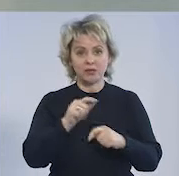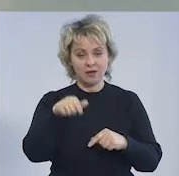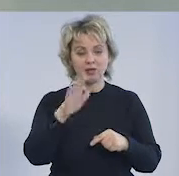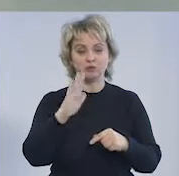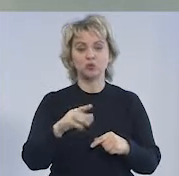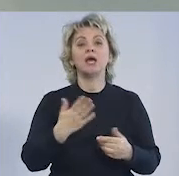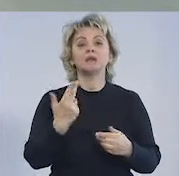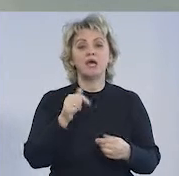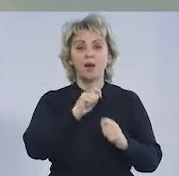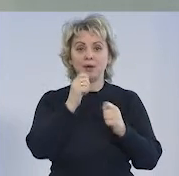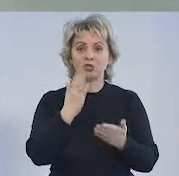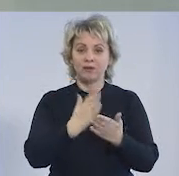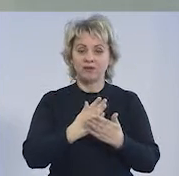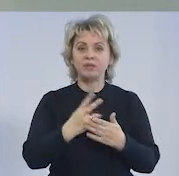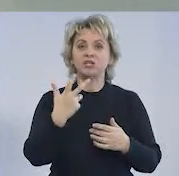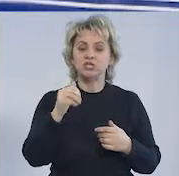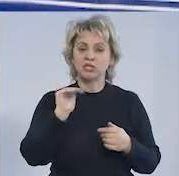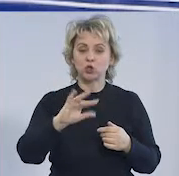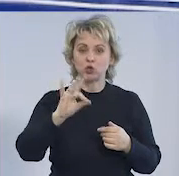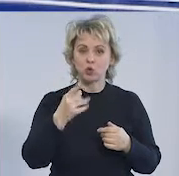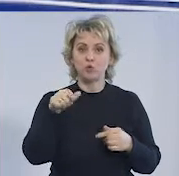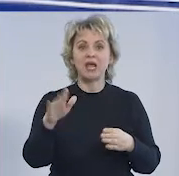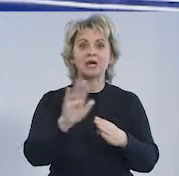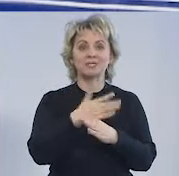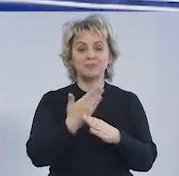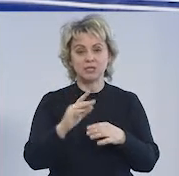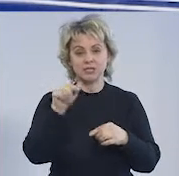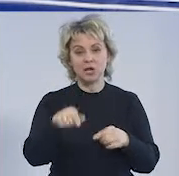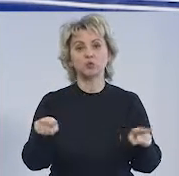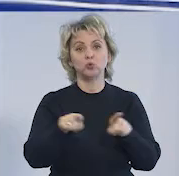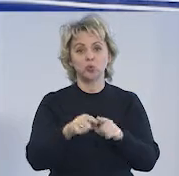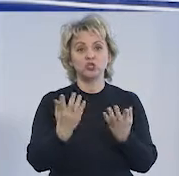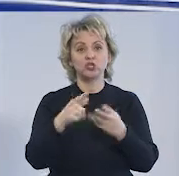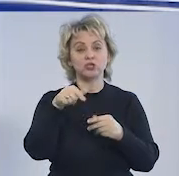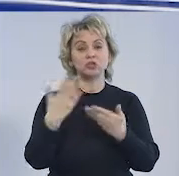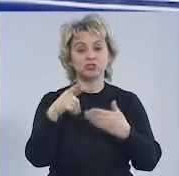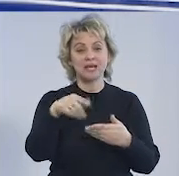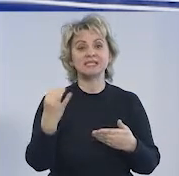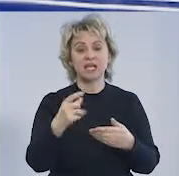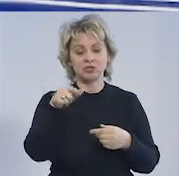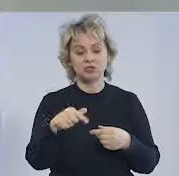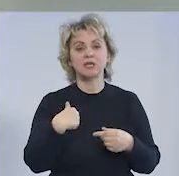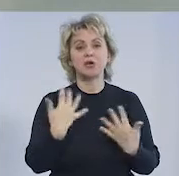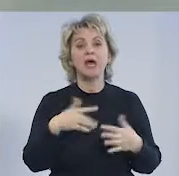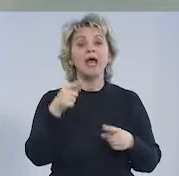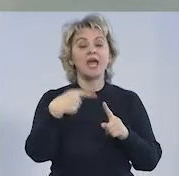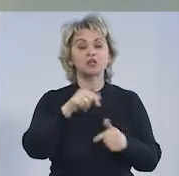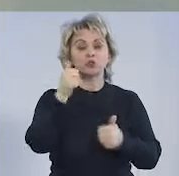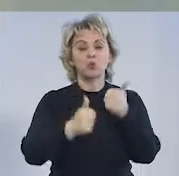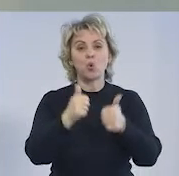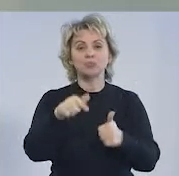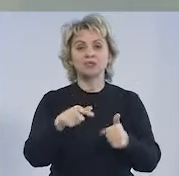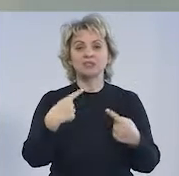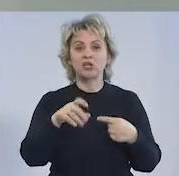Да, поощряется. Есть призовой фонд 300 тысяч рублей. Распределение читают заинтересованные. Ну, как я понимаю, этот конкурс,